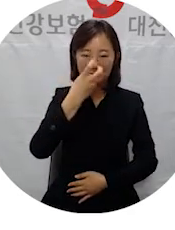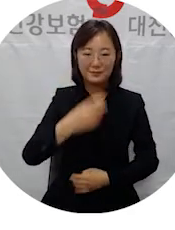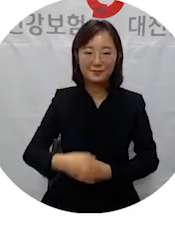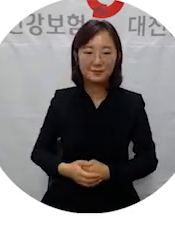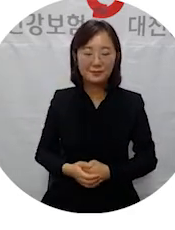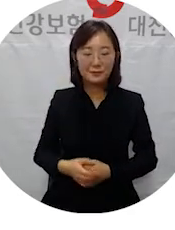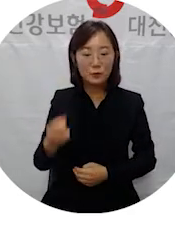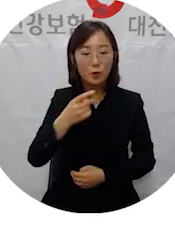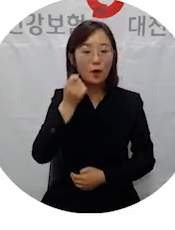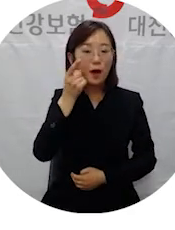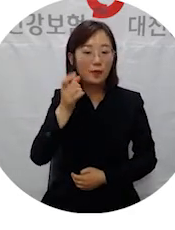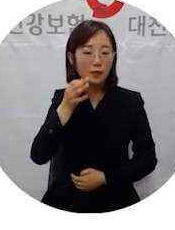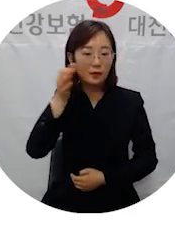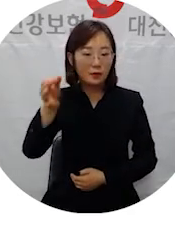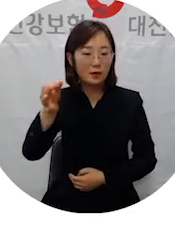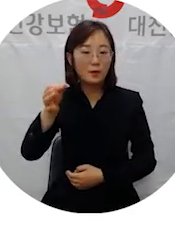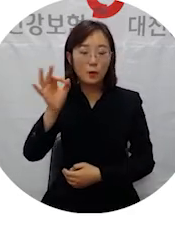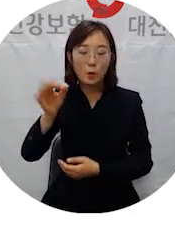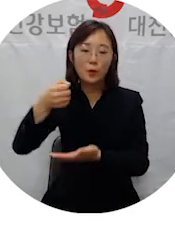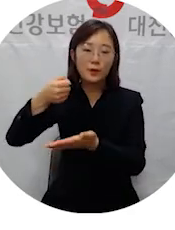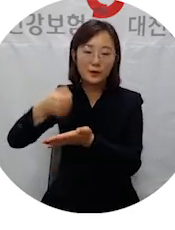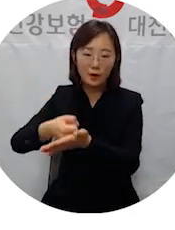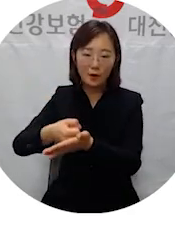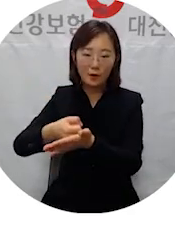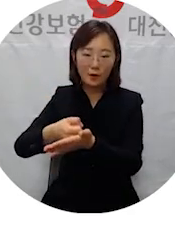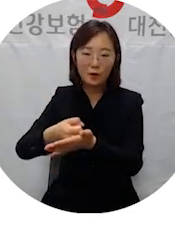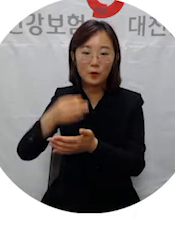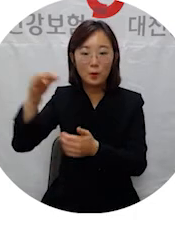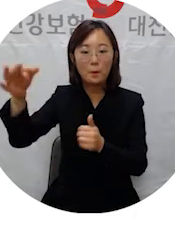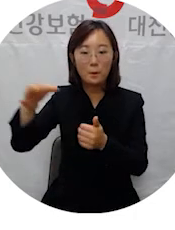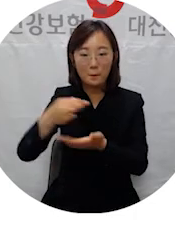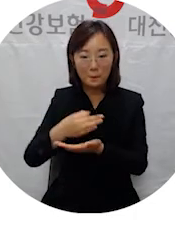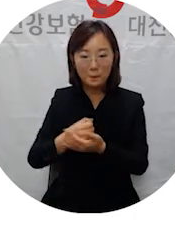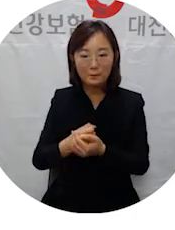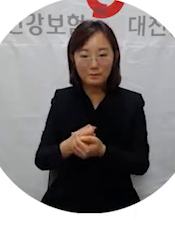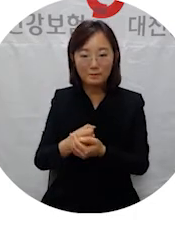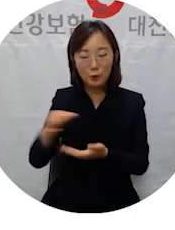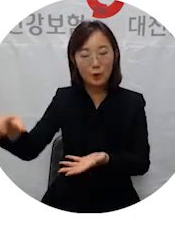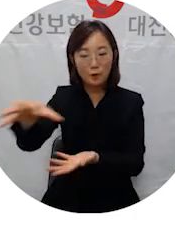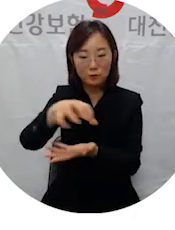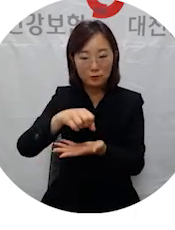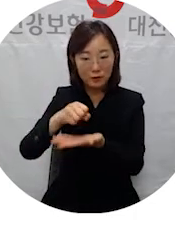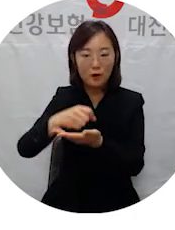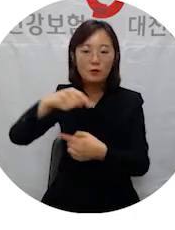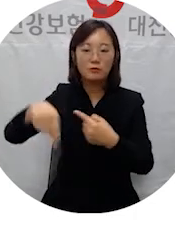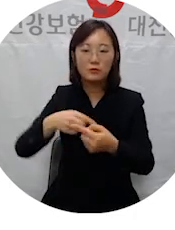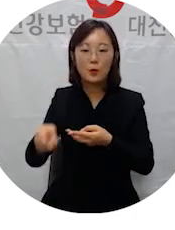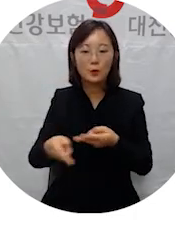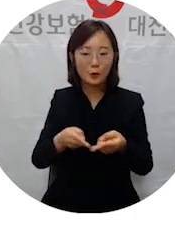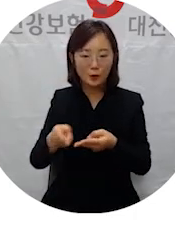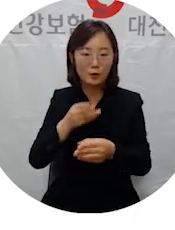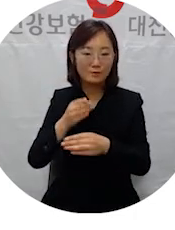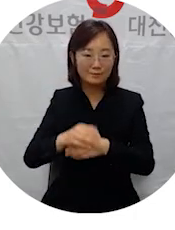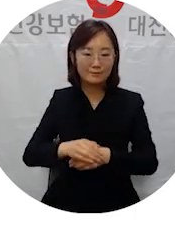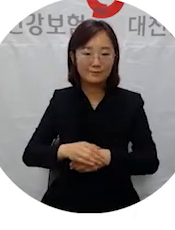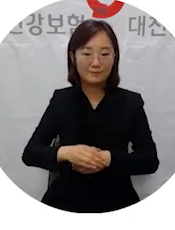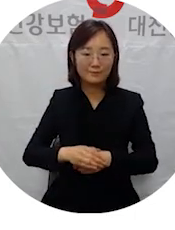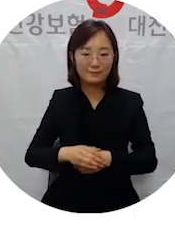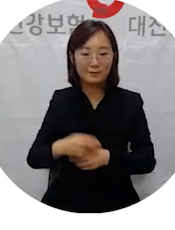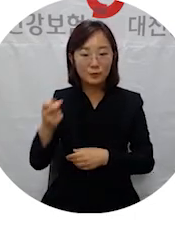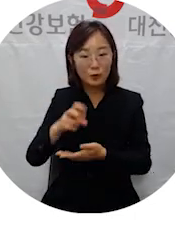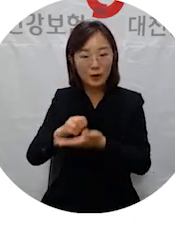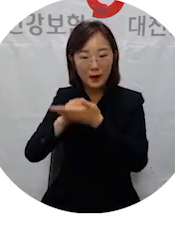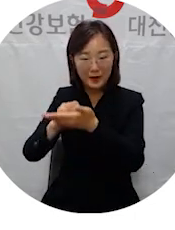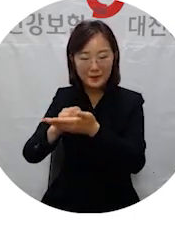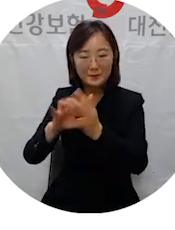관리하고 보험료 부과 징수를 통해 보험 재정을 조성하는 것이 있습니다. 또 가입자를 대리해서